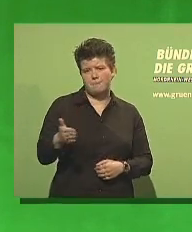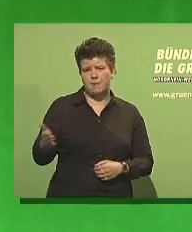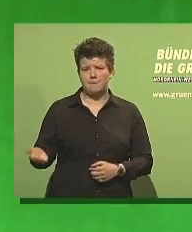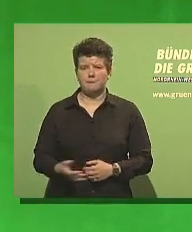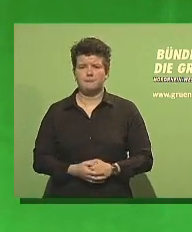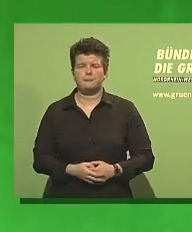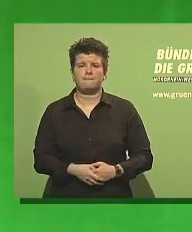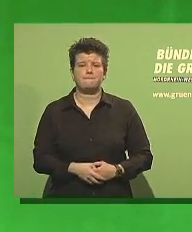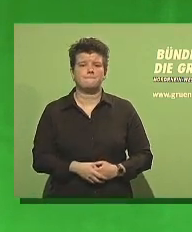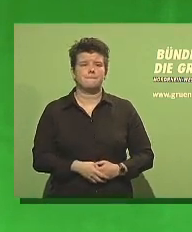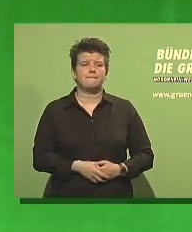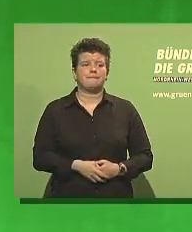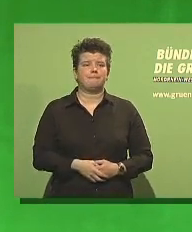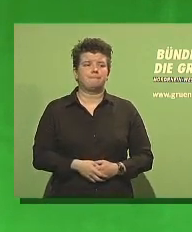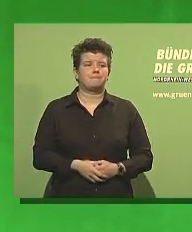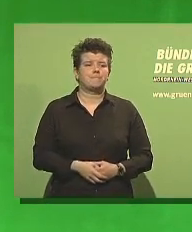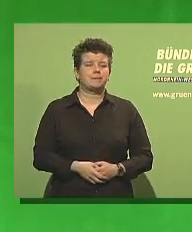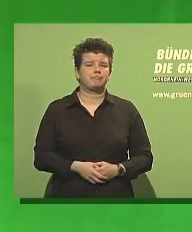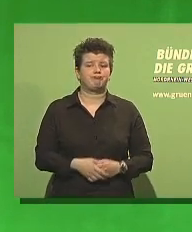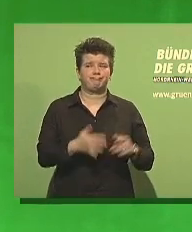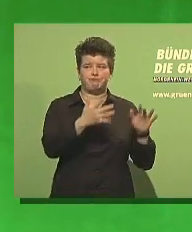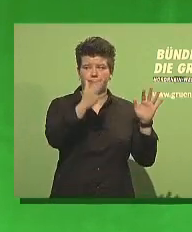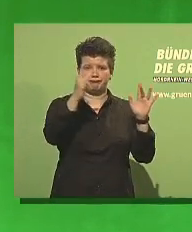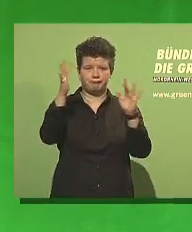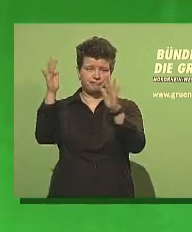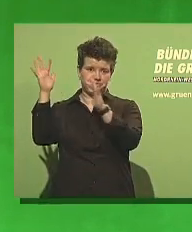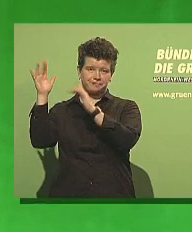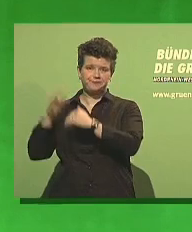außerparlamentarische Opposition schicken.